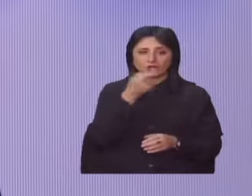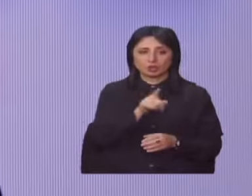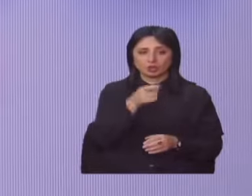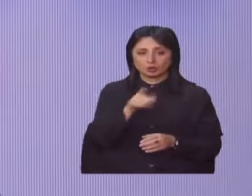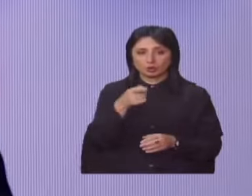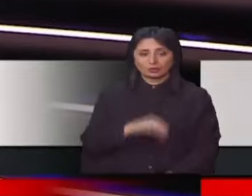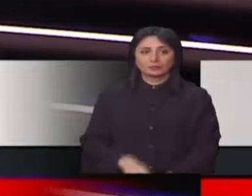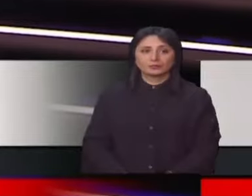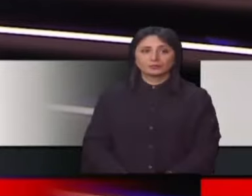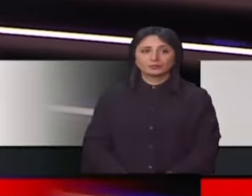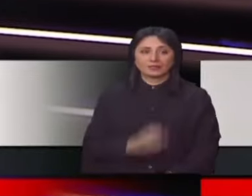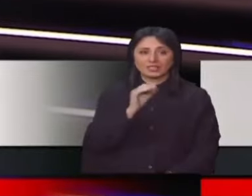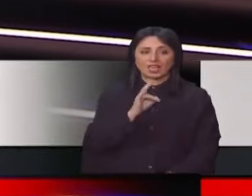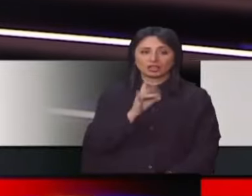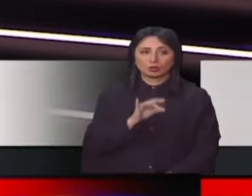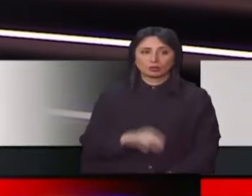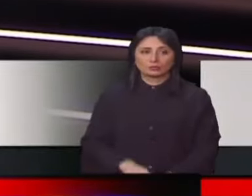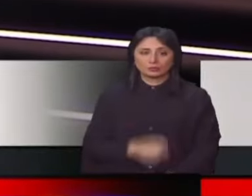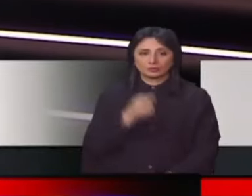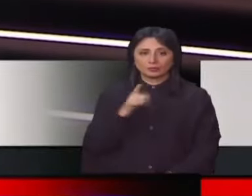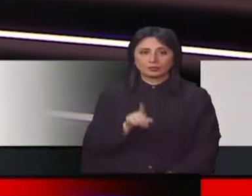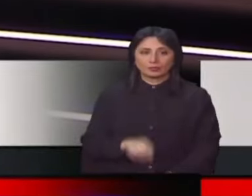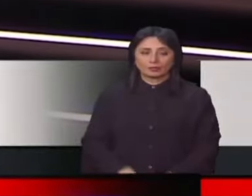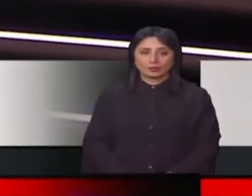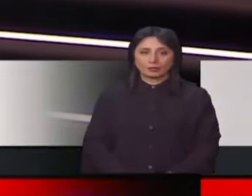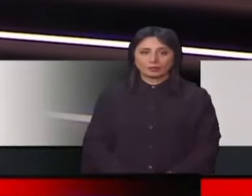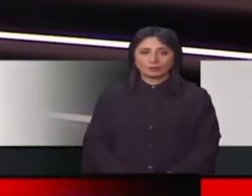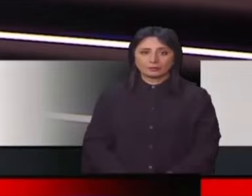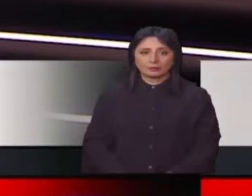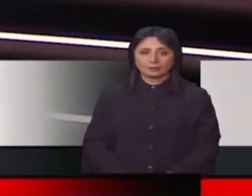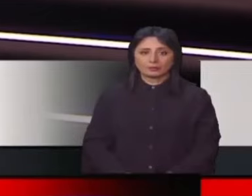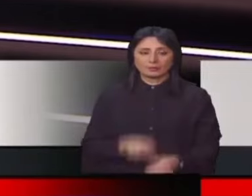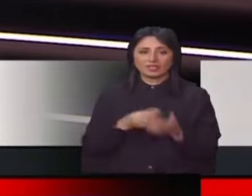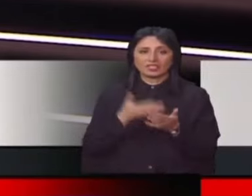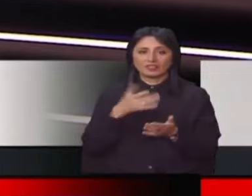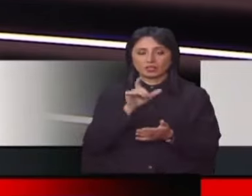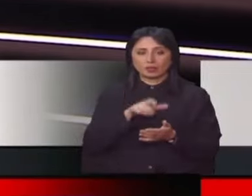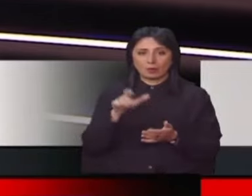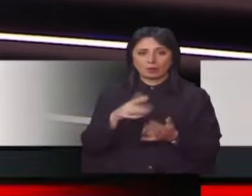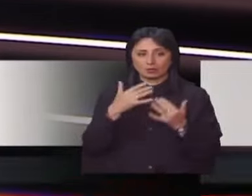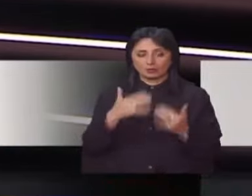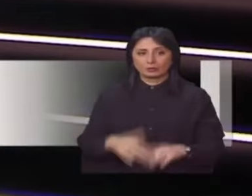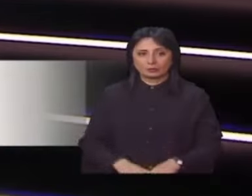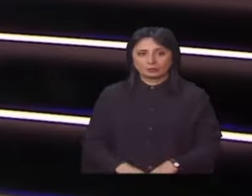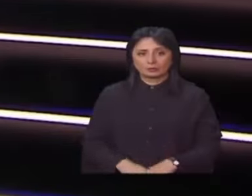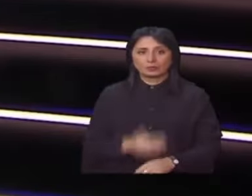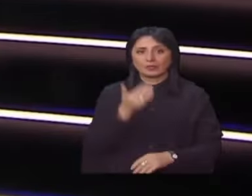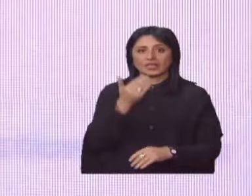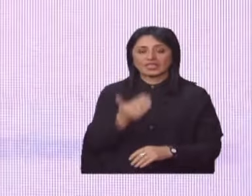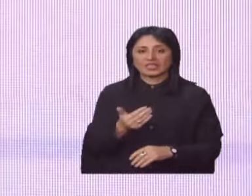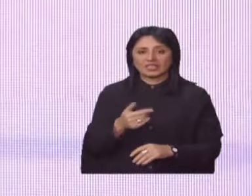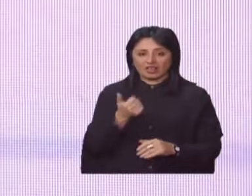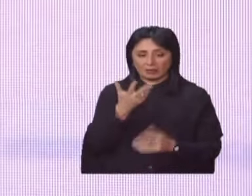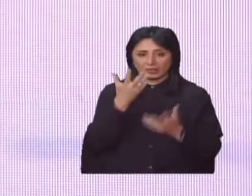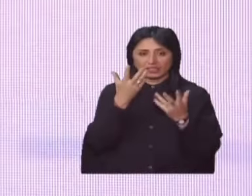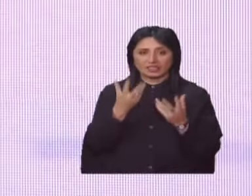თითო წუთი, ბატონ სანდრო, თქვენი ერთი წუთი. ძვირფასო მომრჩევლობ. თქვენ რამდენიმე